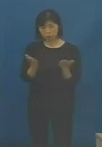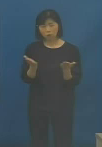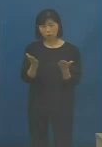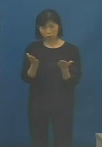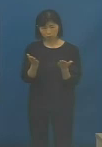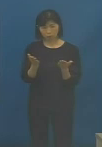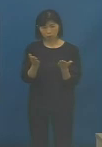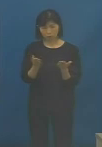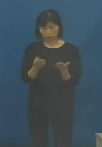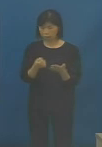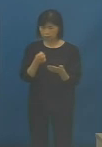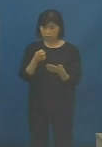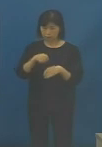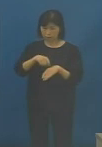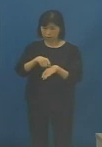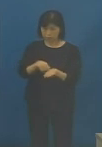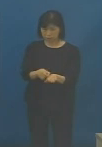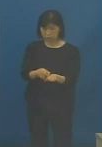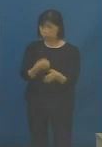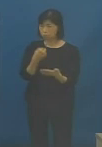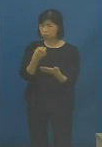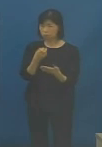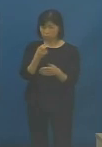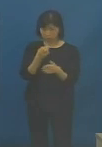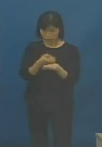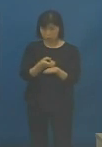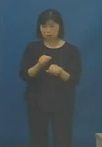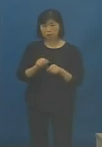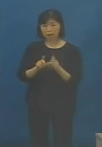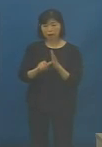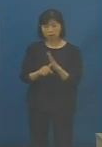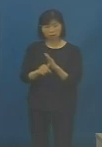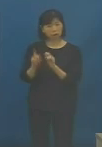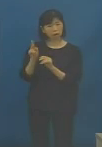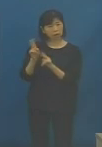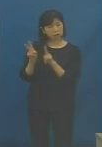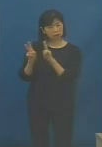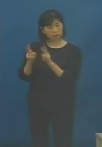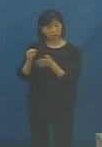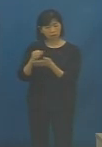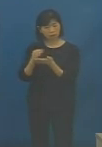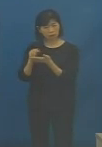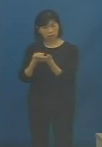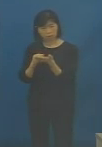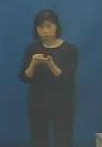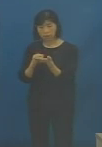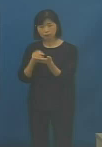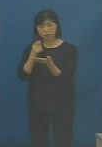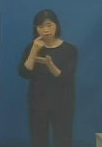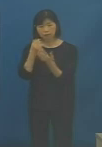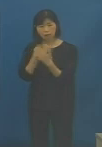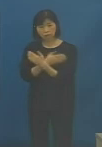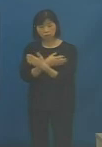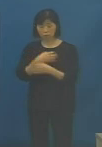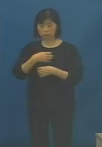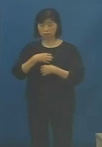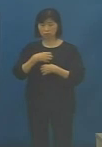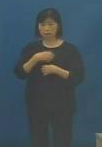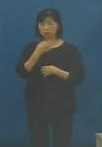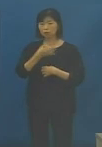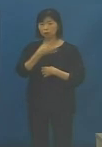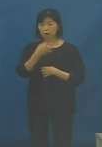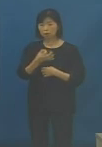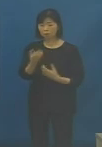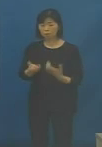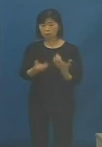売できなくなるっていうことが想定される、これからもそういう状況になるっていう心配の声も上が